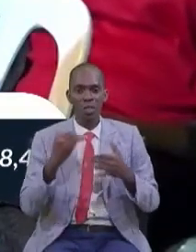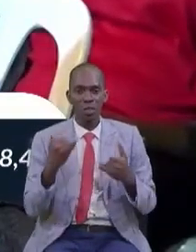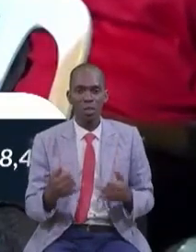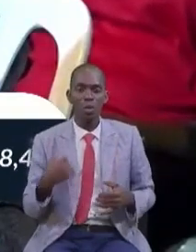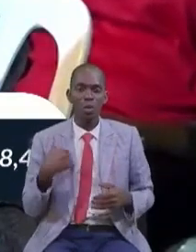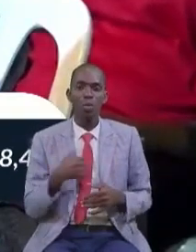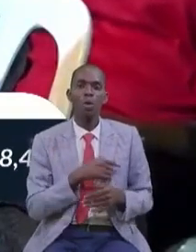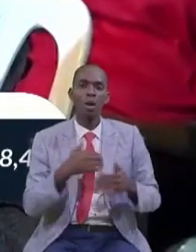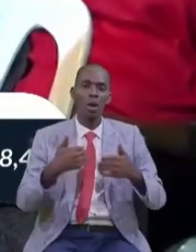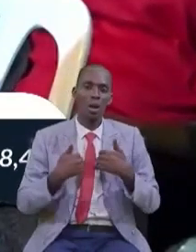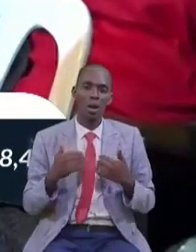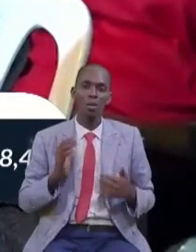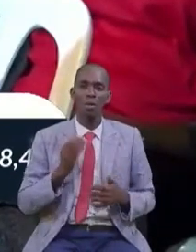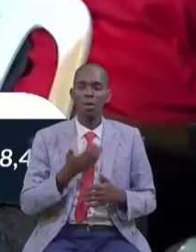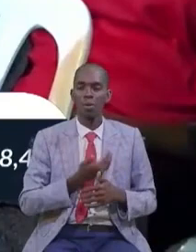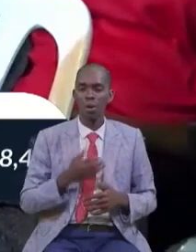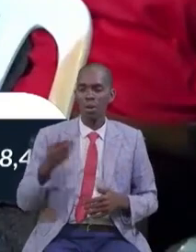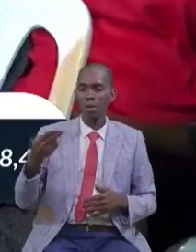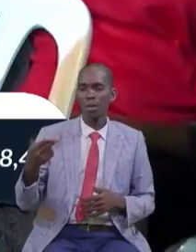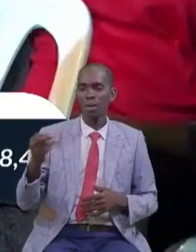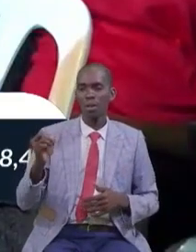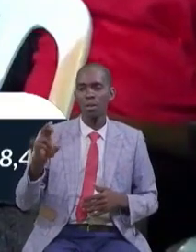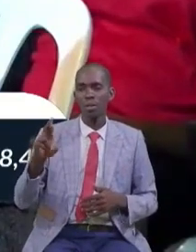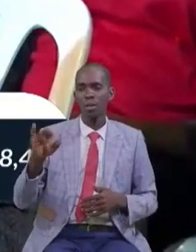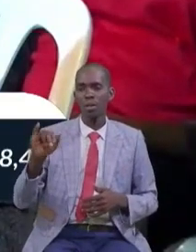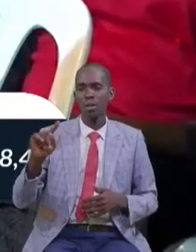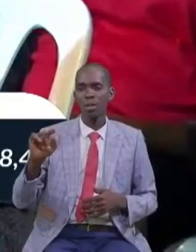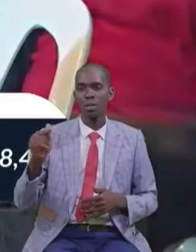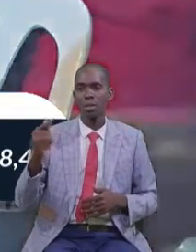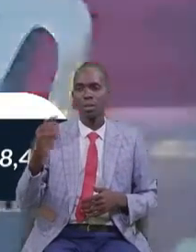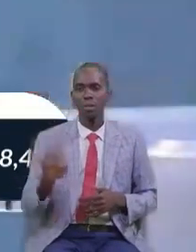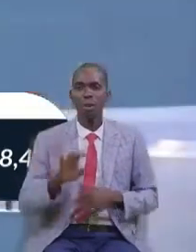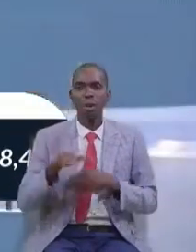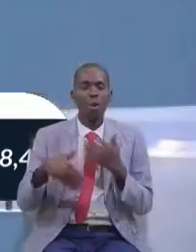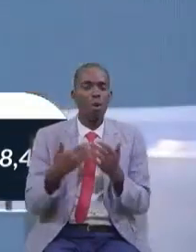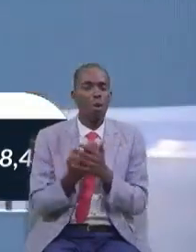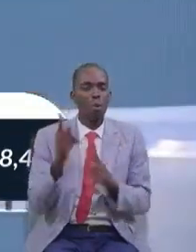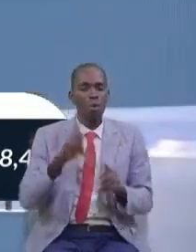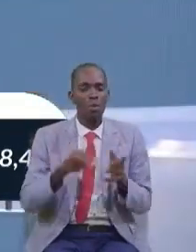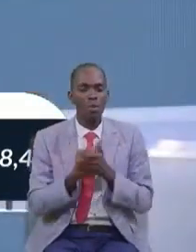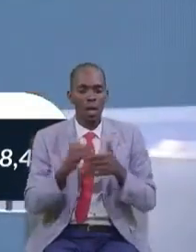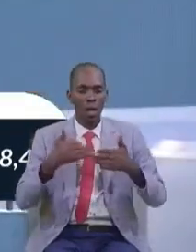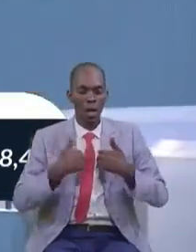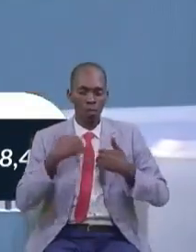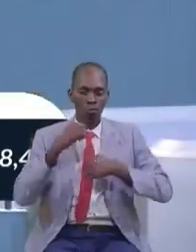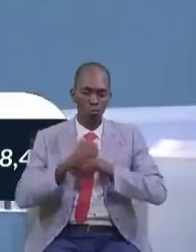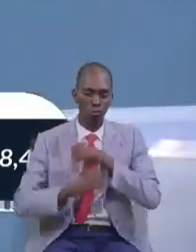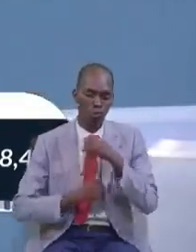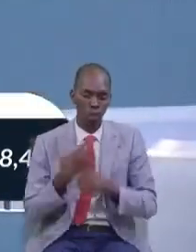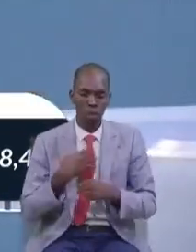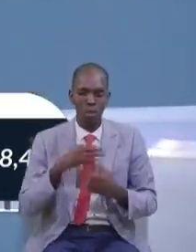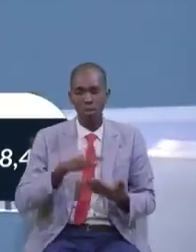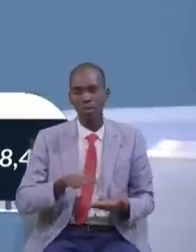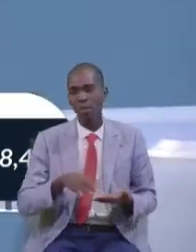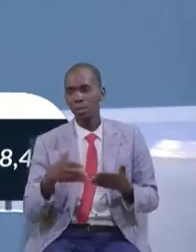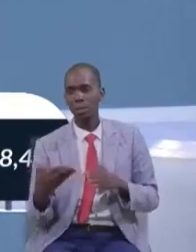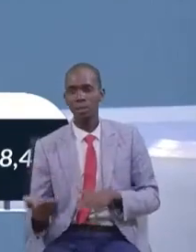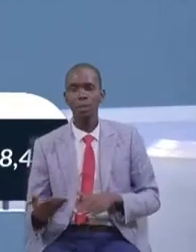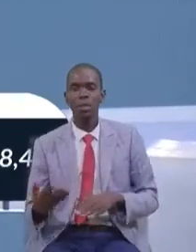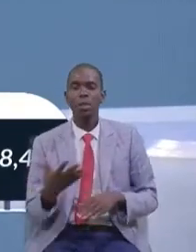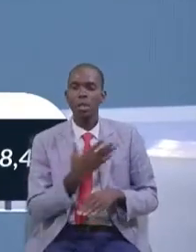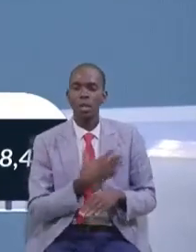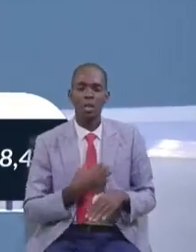heritage. ఇప్పుడు ఎక్కడ స్వాస్థ్యం ఉన్నా? All the people that have suffered and died. అక్కడ వారి వెనకాల చనిపోయిన వారు బాధపడ్డ వారు ఉన్నారు. Hand over